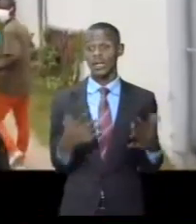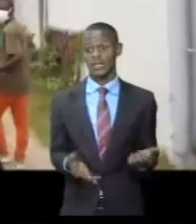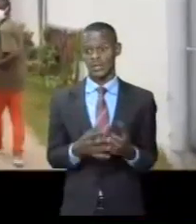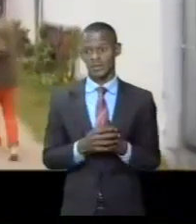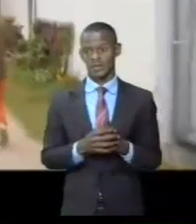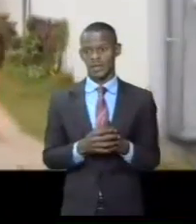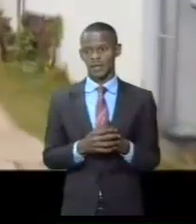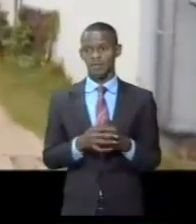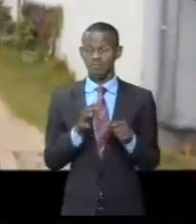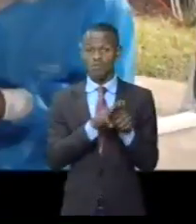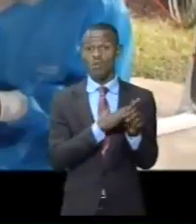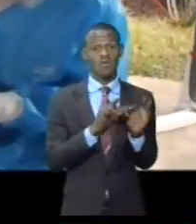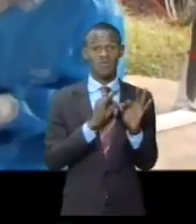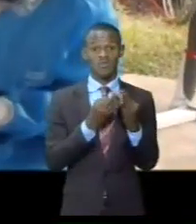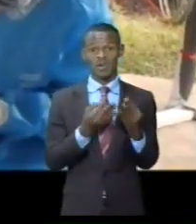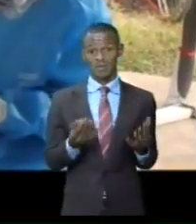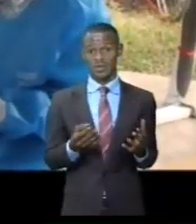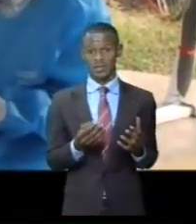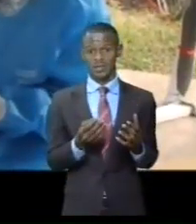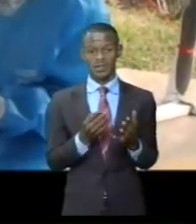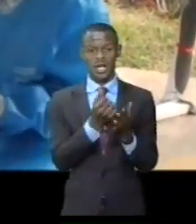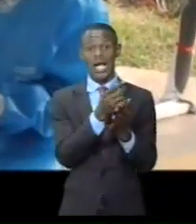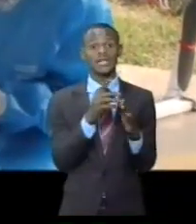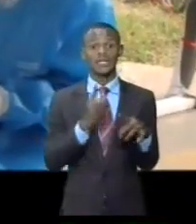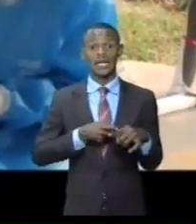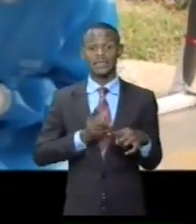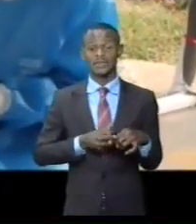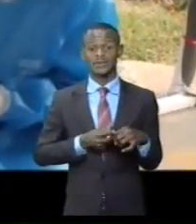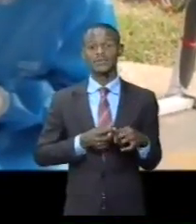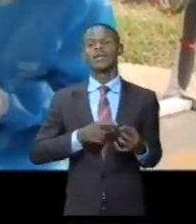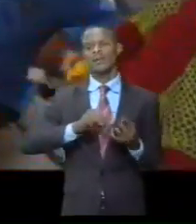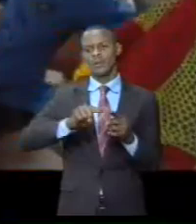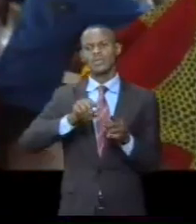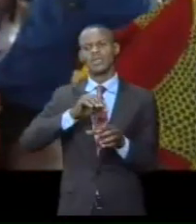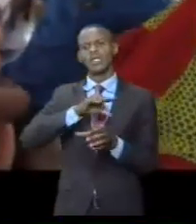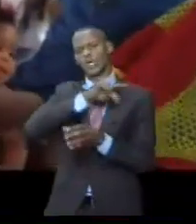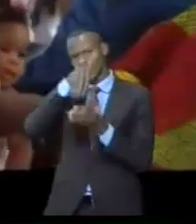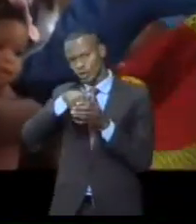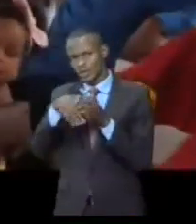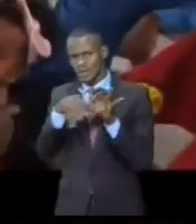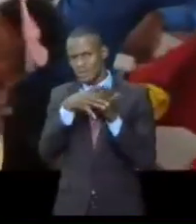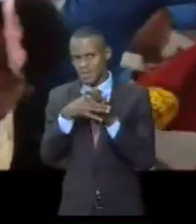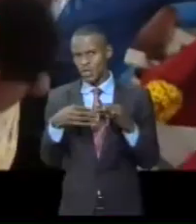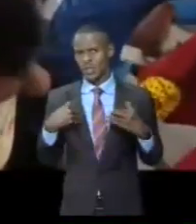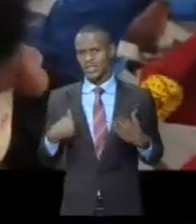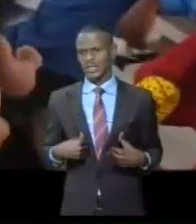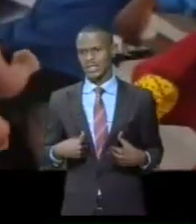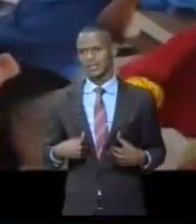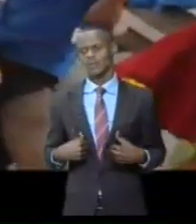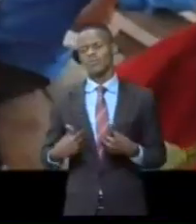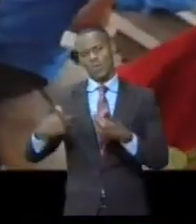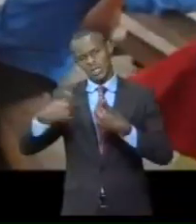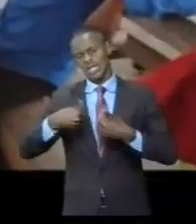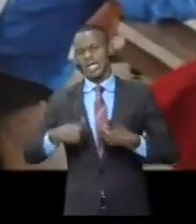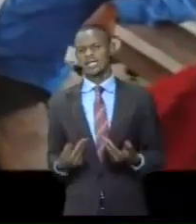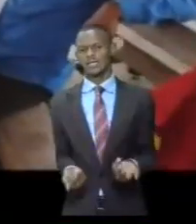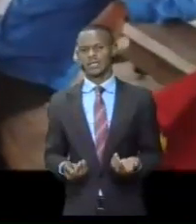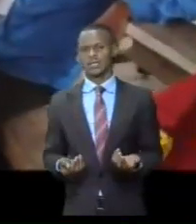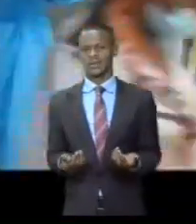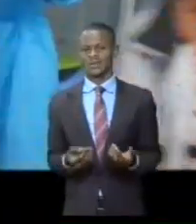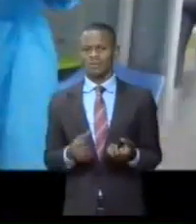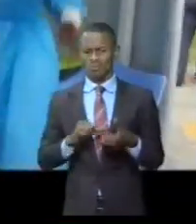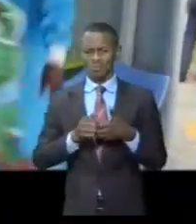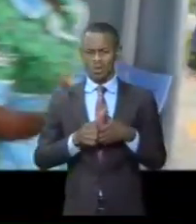certains Congolais sont affiliés à une mutuelle pour compenser ce déficit. La notion même de mutuelle semble irréelle en